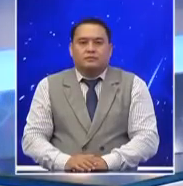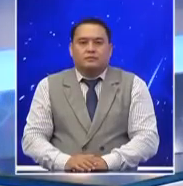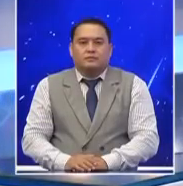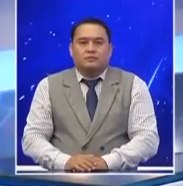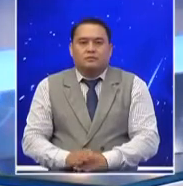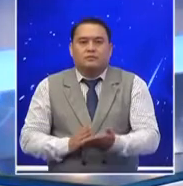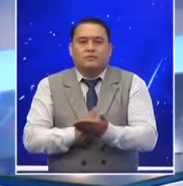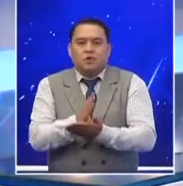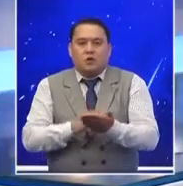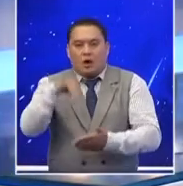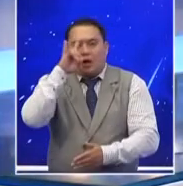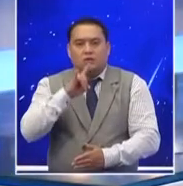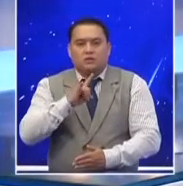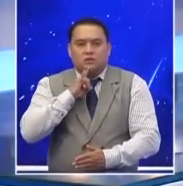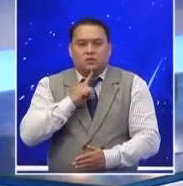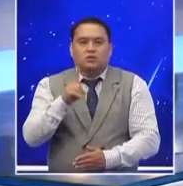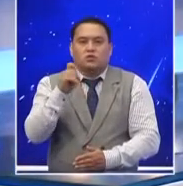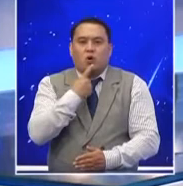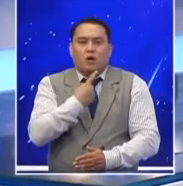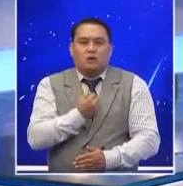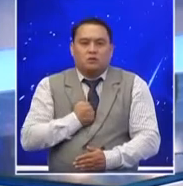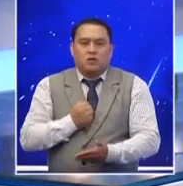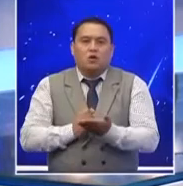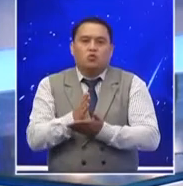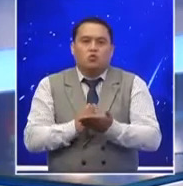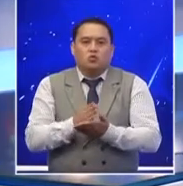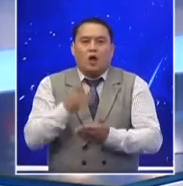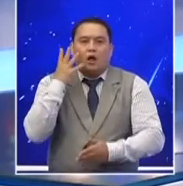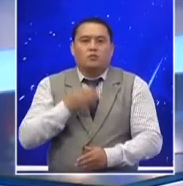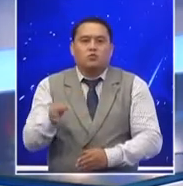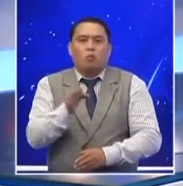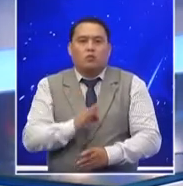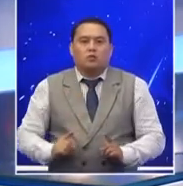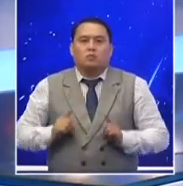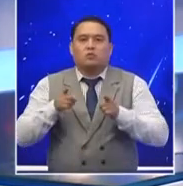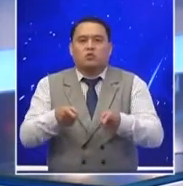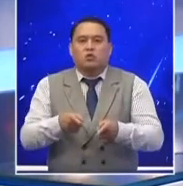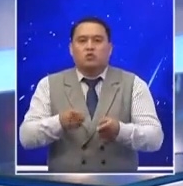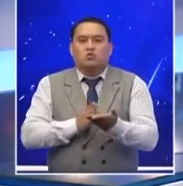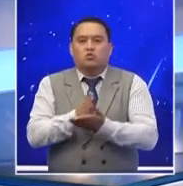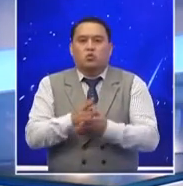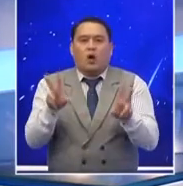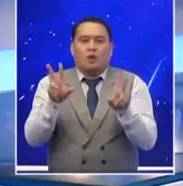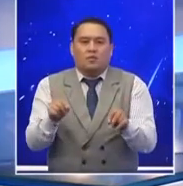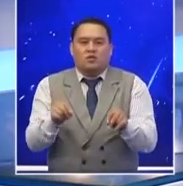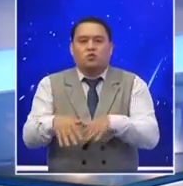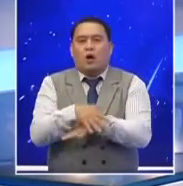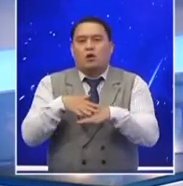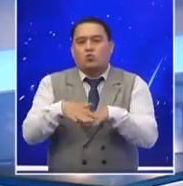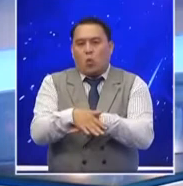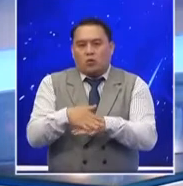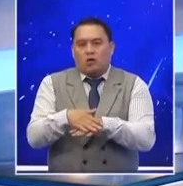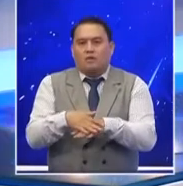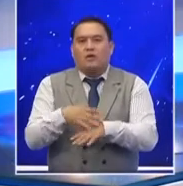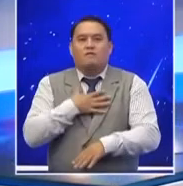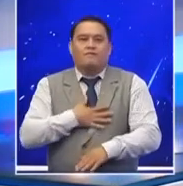Служу Республике Казахстан. Сотни солдат-срочников, служащих в частях Алматинской области, присягнули на верность родине и народу. Но в этом году в